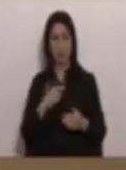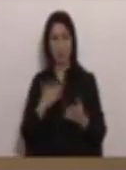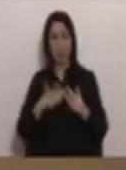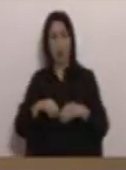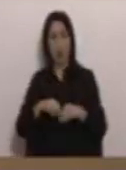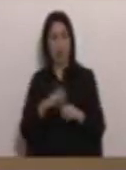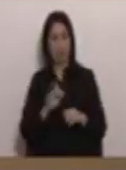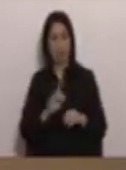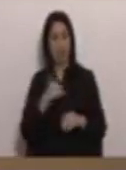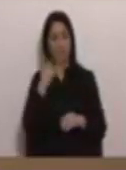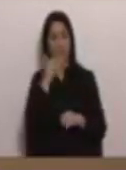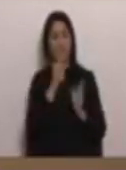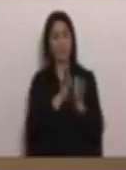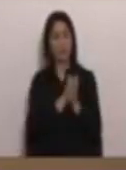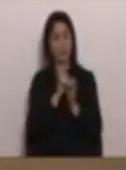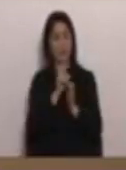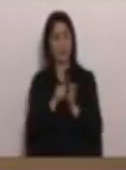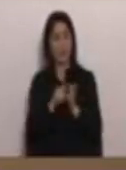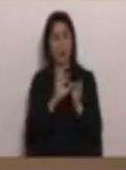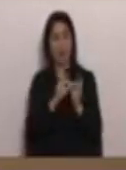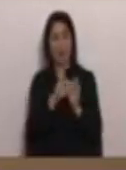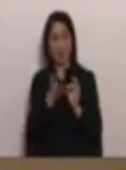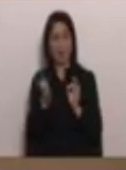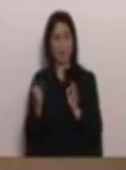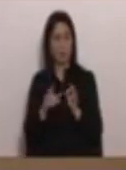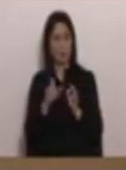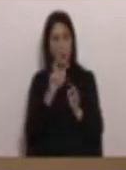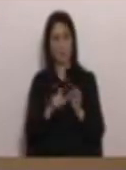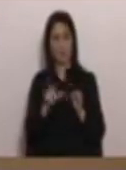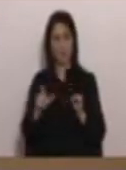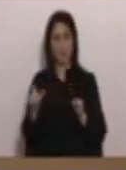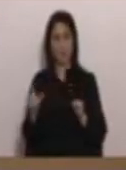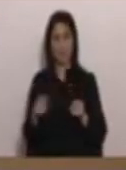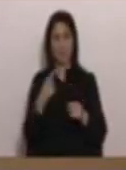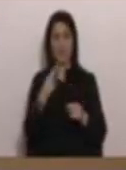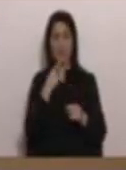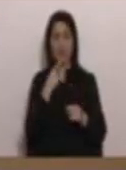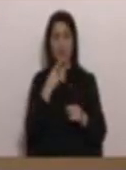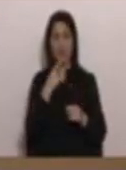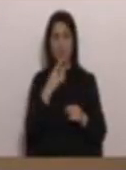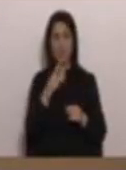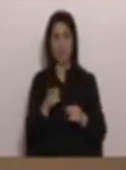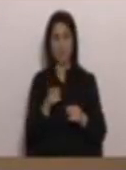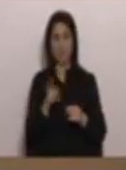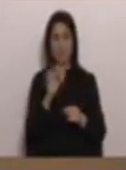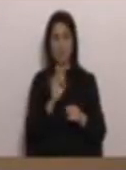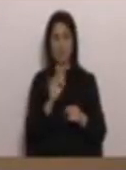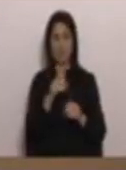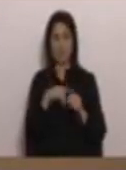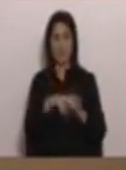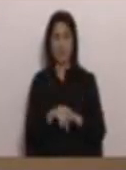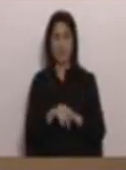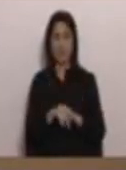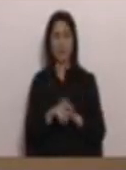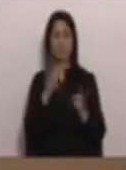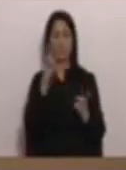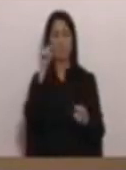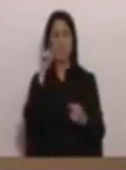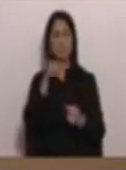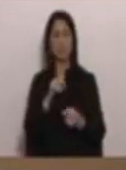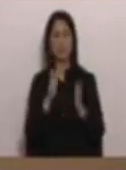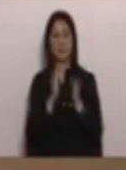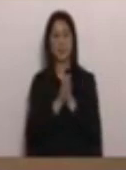საკითხზე. რეკავდოთ ხო კონკრეტულად ადამიანების დაჭირვების გამო. და შესაბამისად